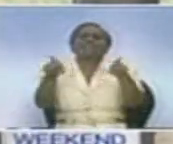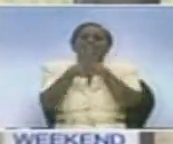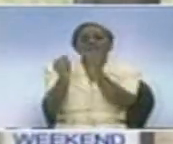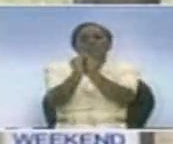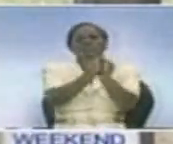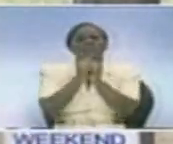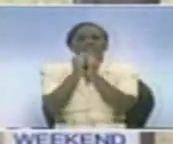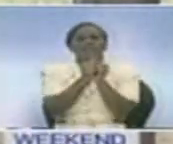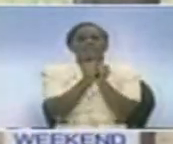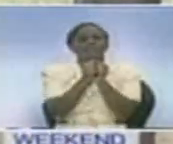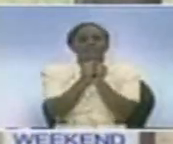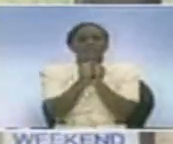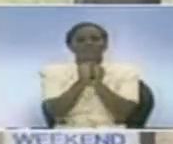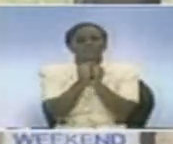gani.